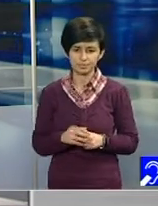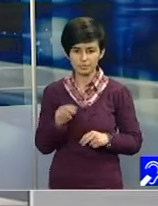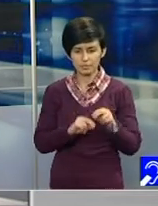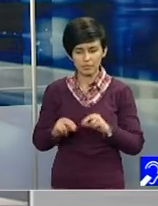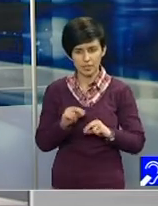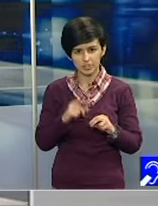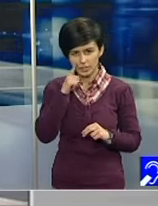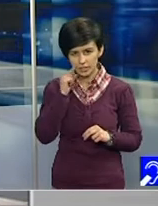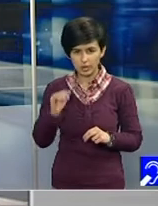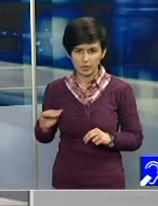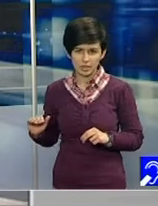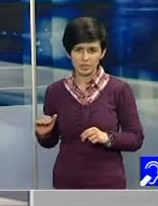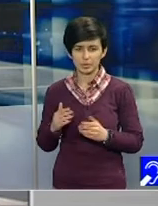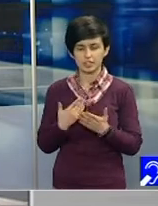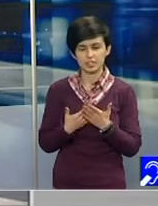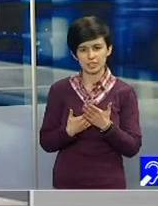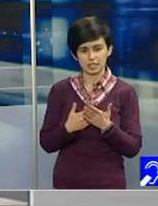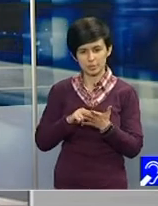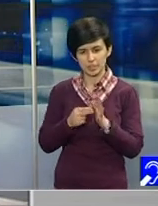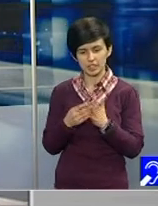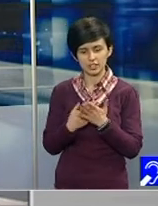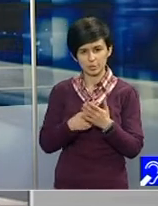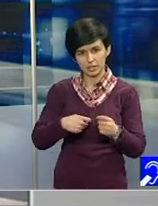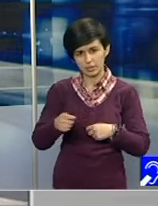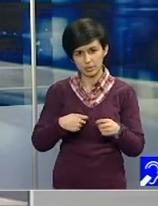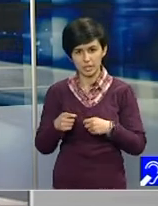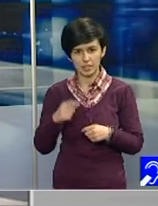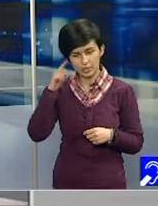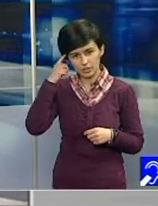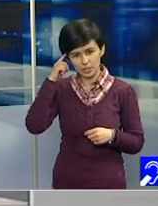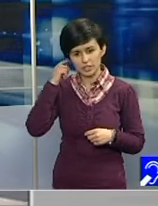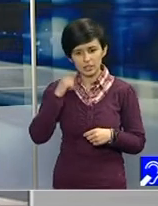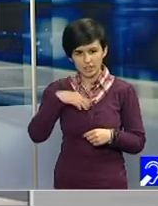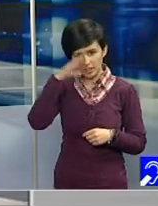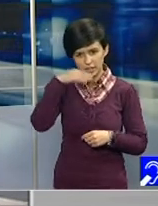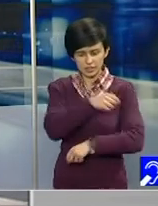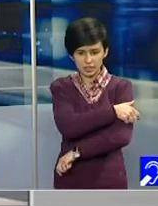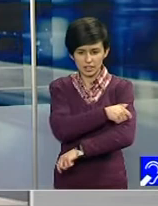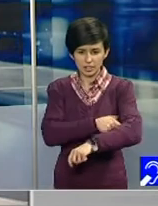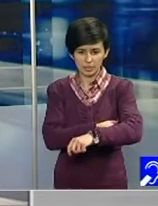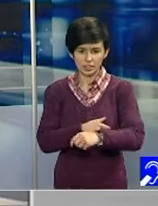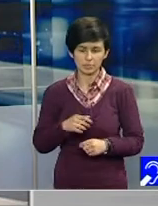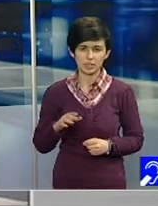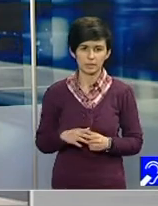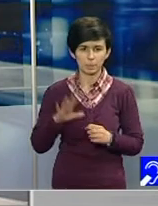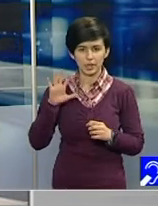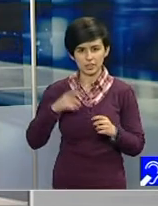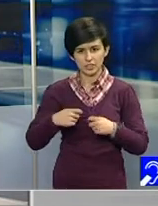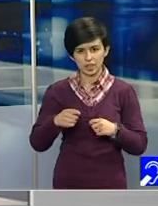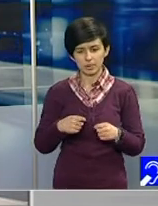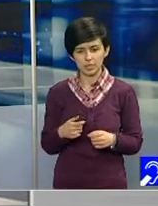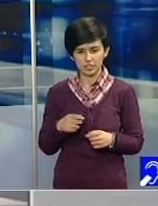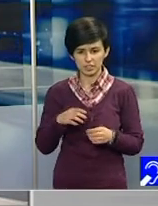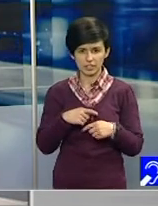Little People România se pregătește de campania de conștientizare Zilele Bandanei pentru al 5-lea an la rând. Campania se va desfășura în perioada